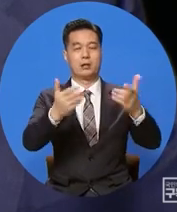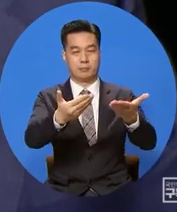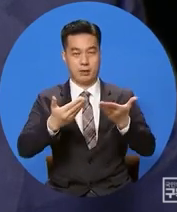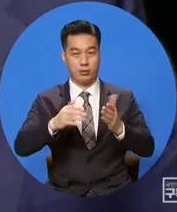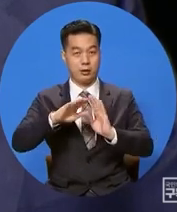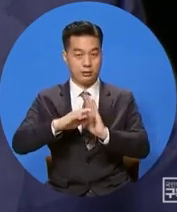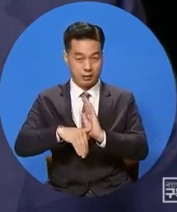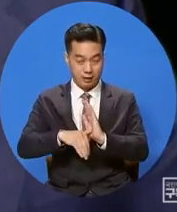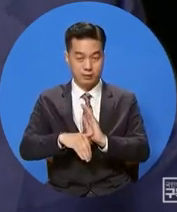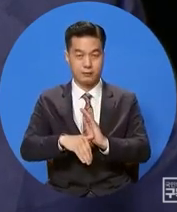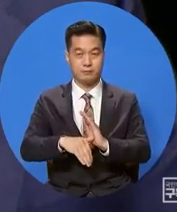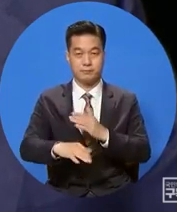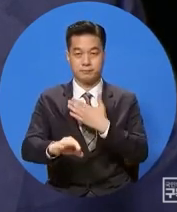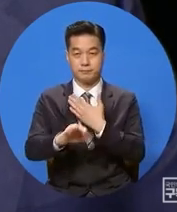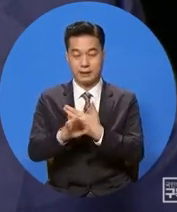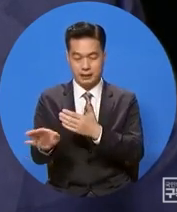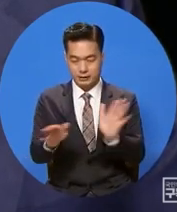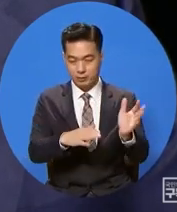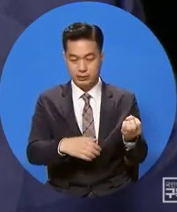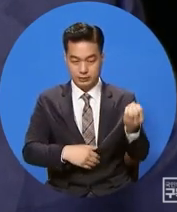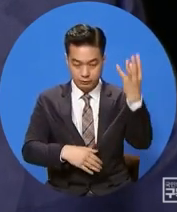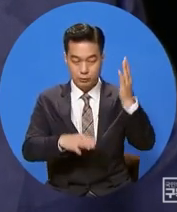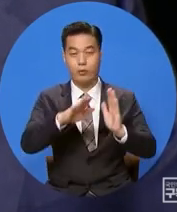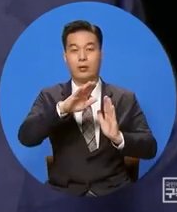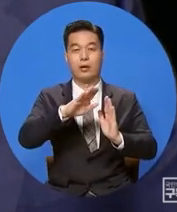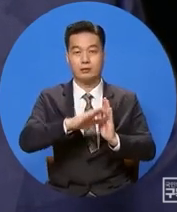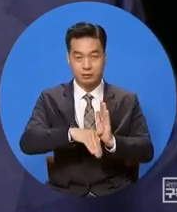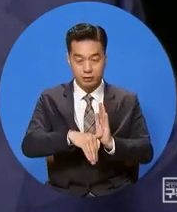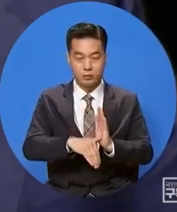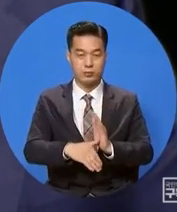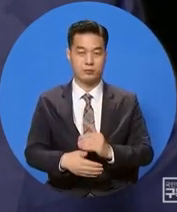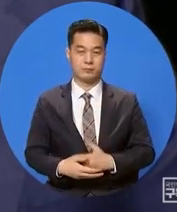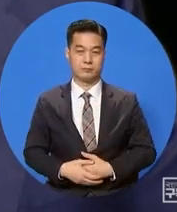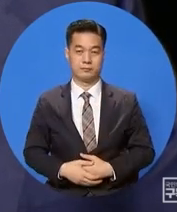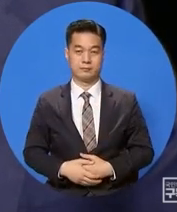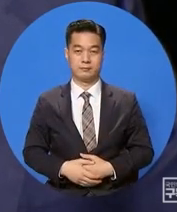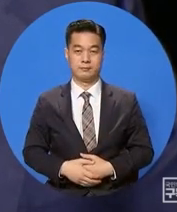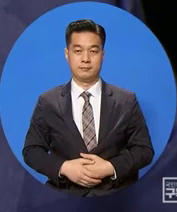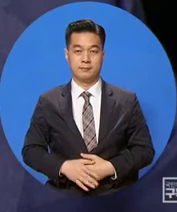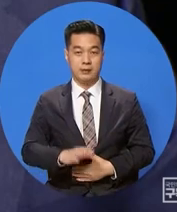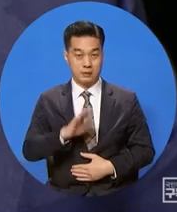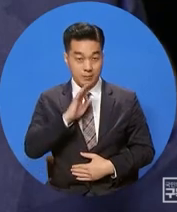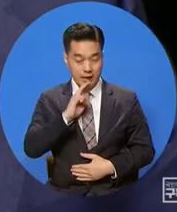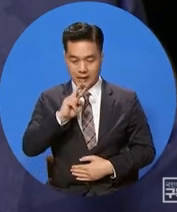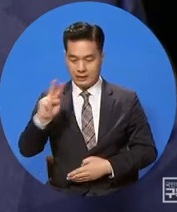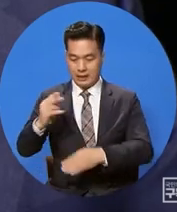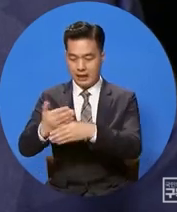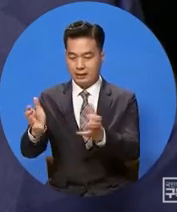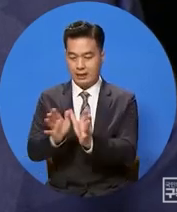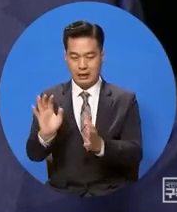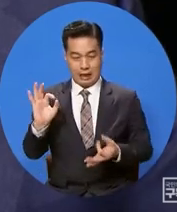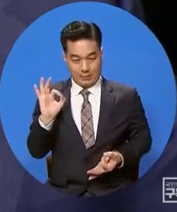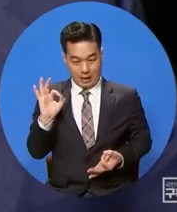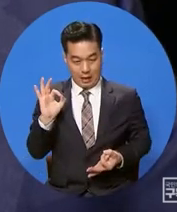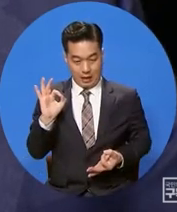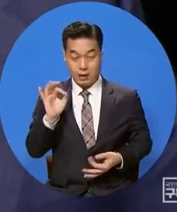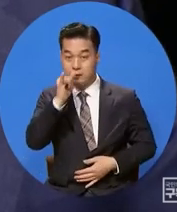때도 가처분 승소했을 때도 정말 그 야당은 가만히